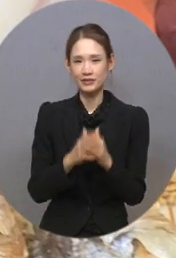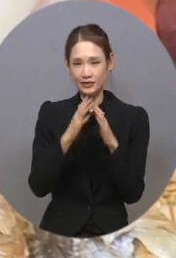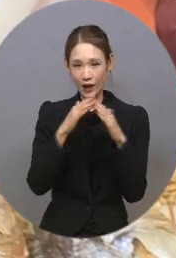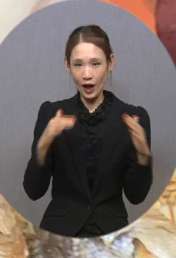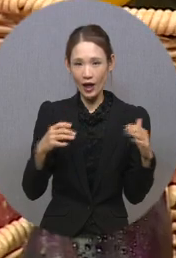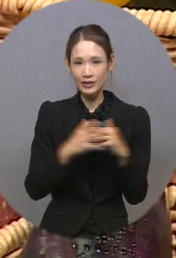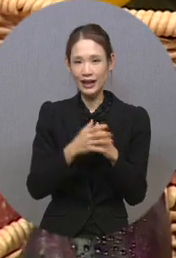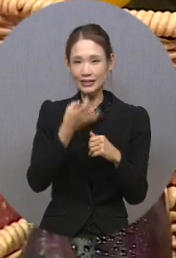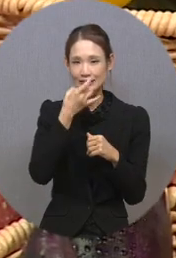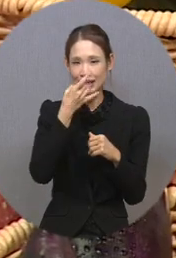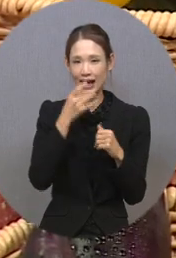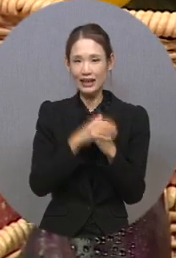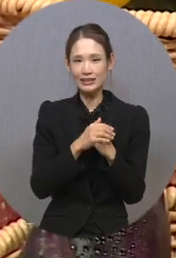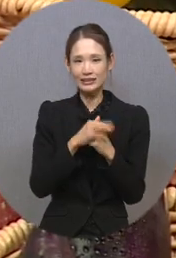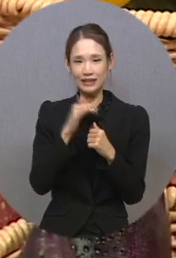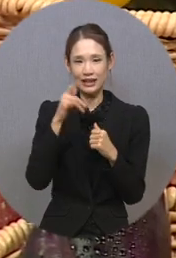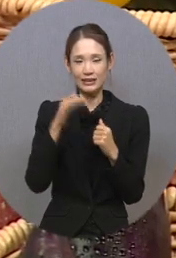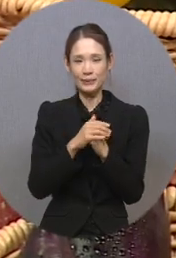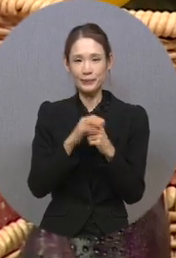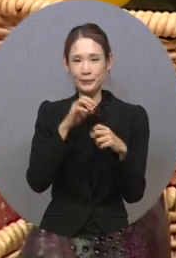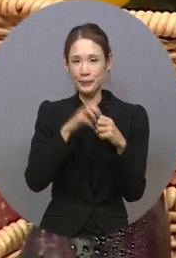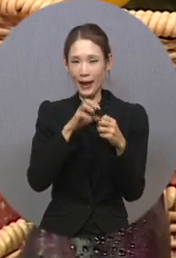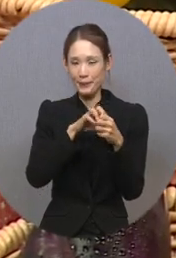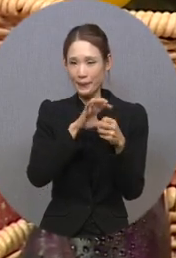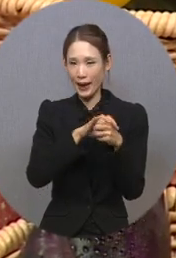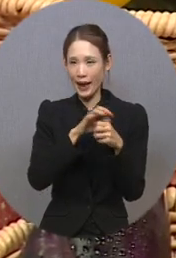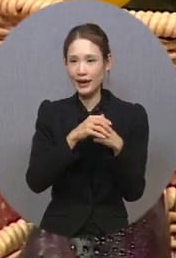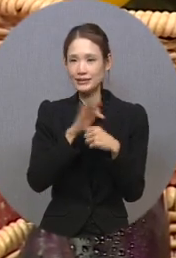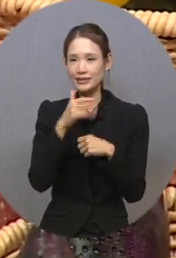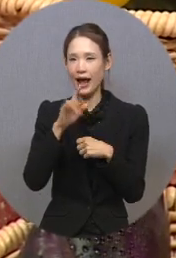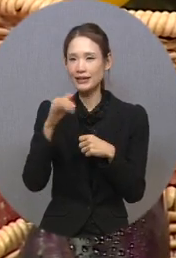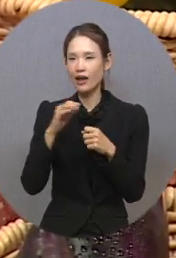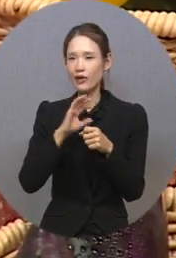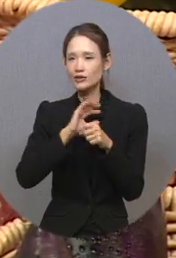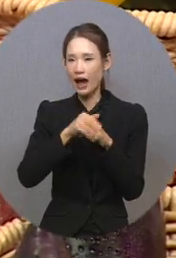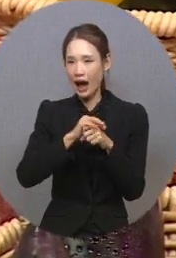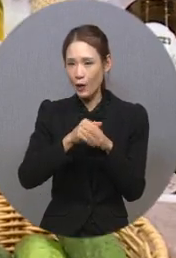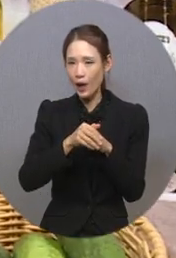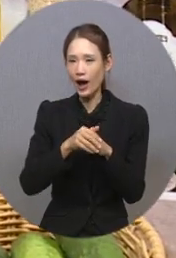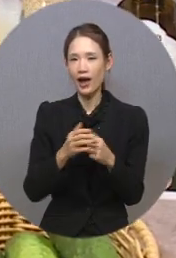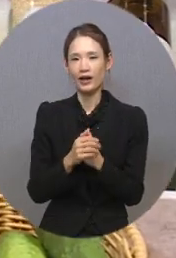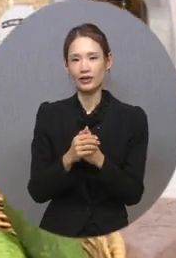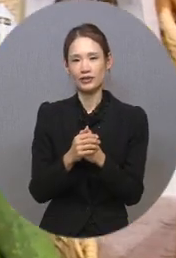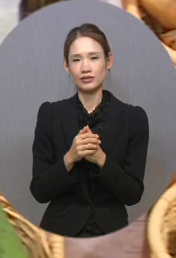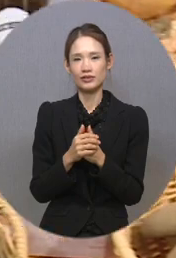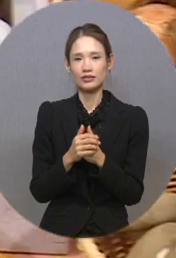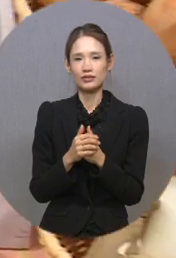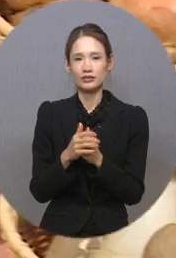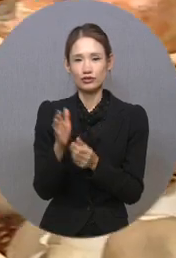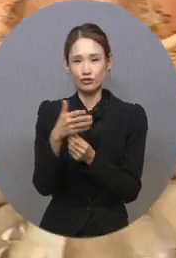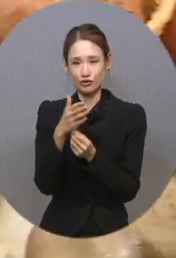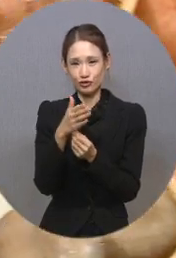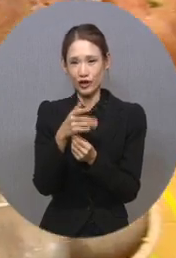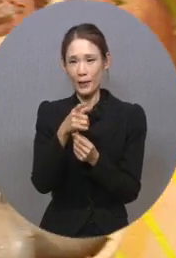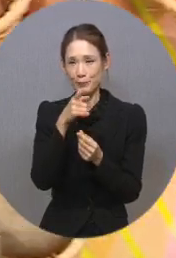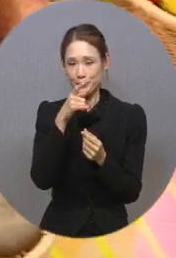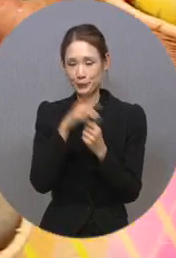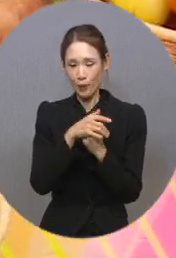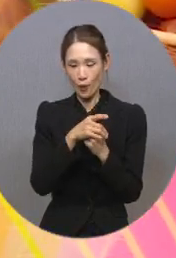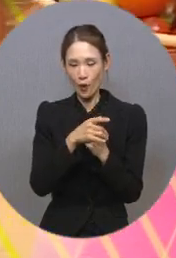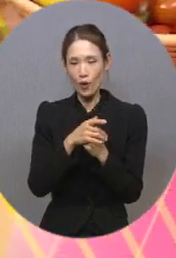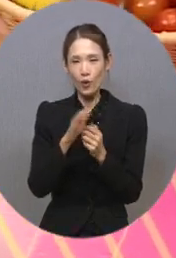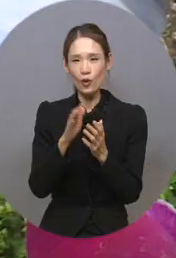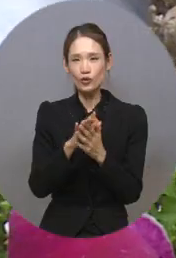새청무, 나주의 배, 그 다음에 장성의 사과, 그 다음에 수산물로는 영광의